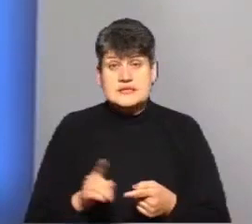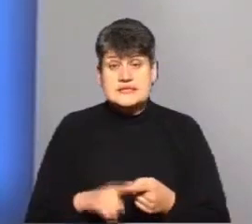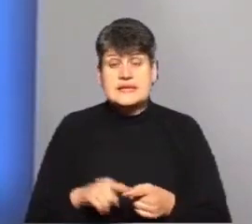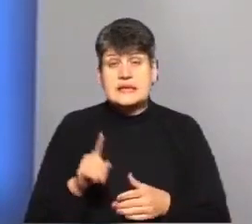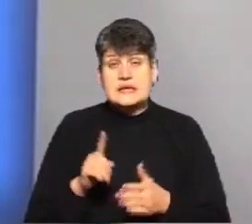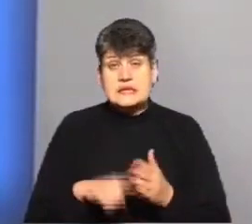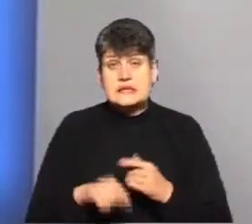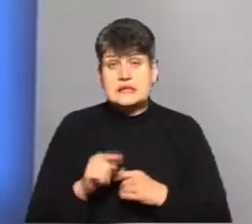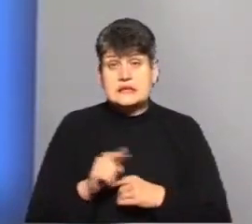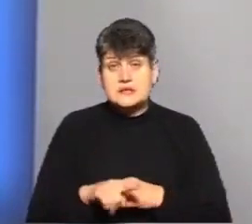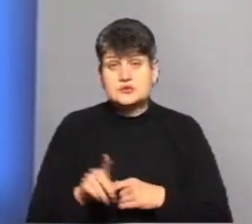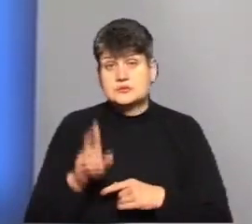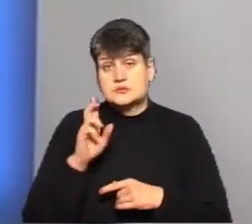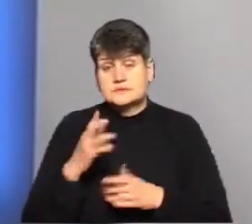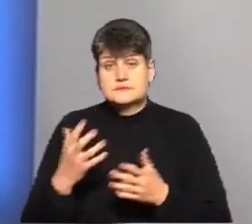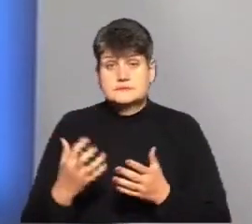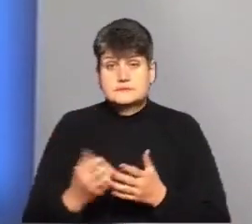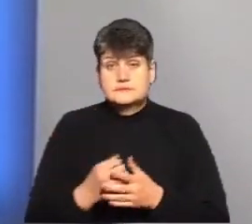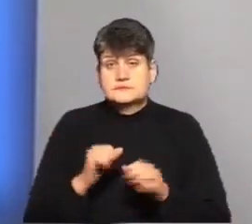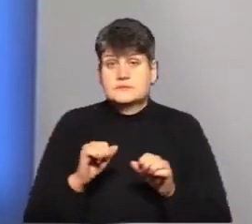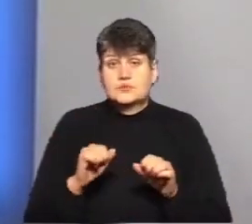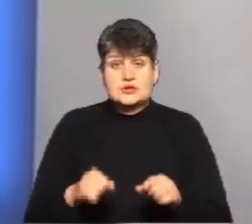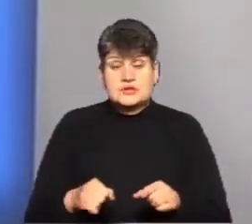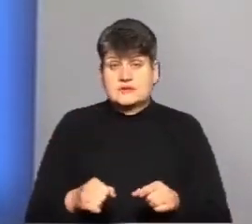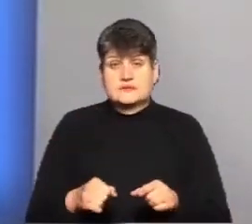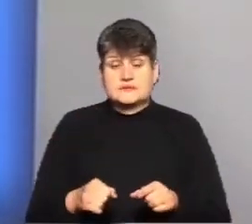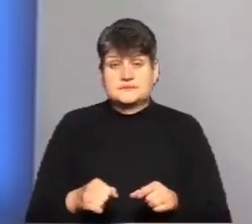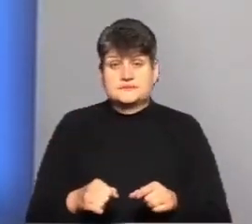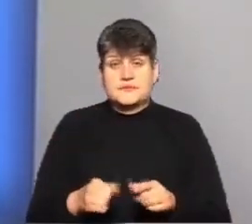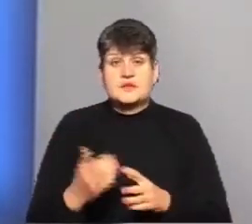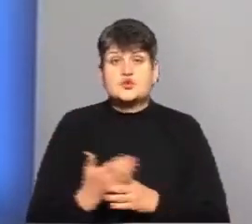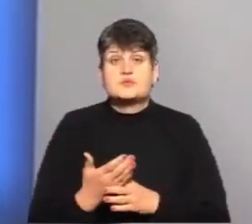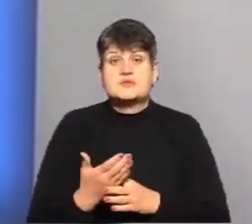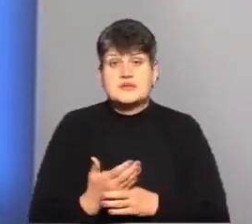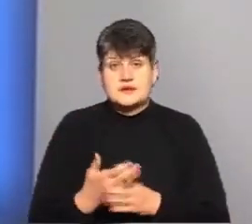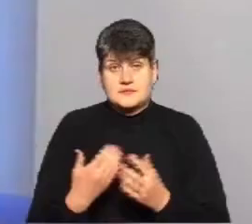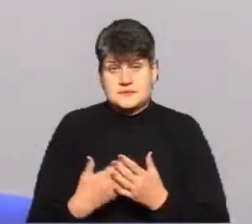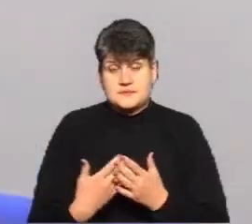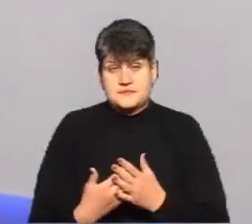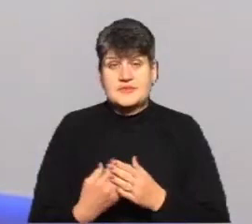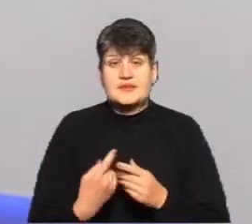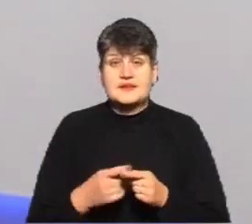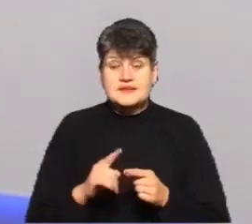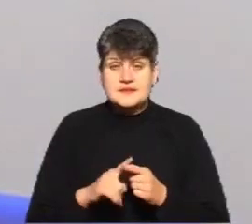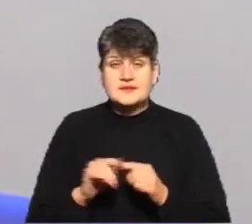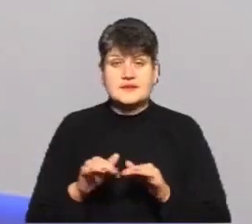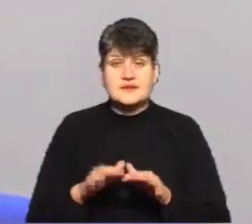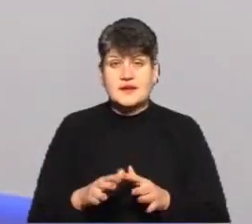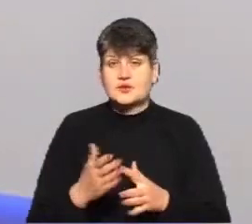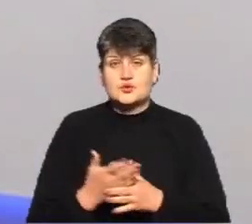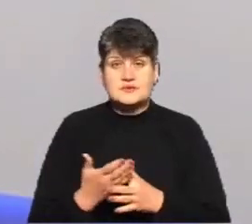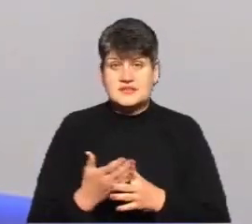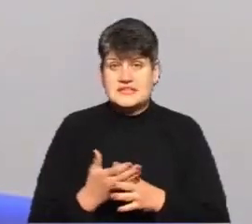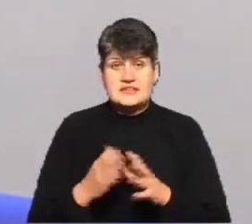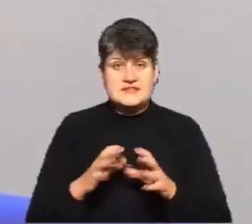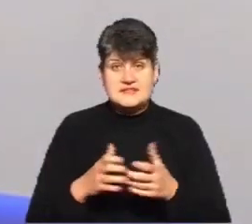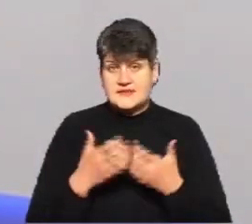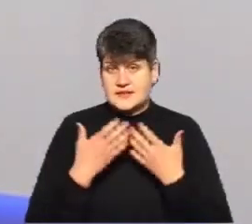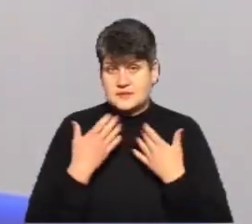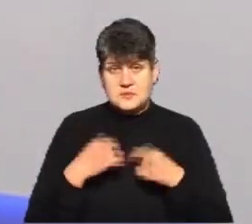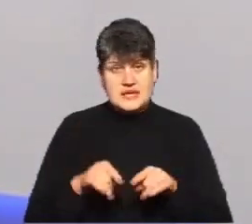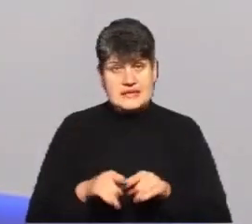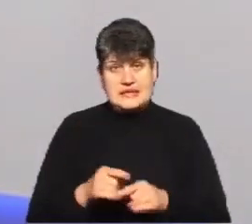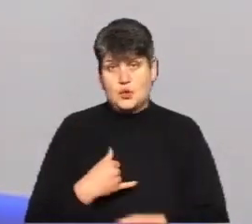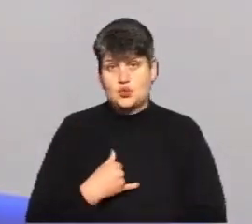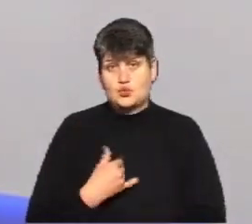знайде якісь можливості і перекриє це все субсидіями. Таких речей, як субсидії, в світі немає, тільки в нас. Я так